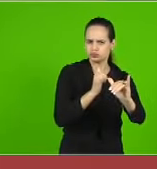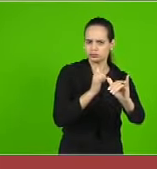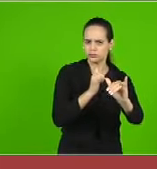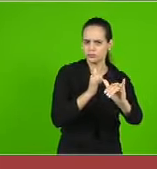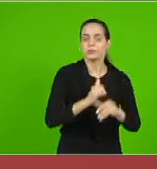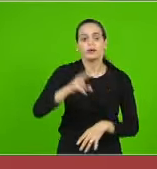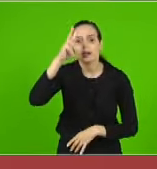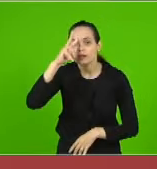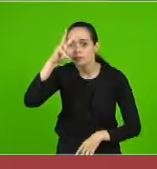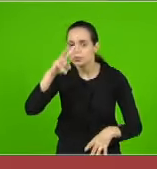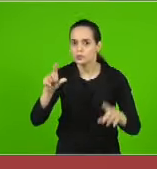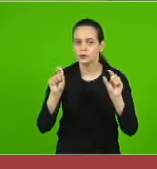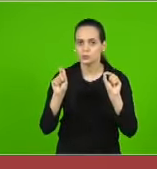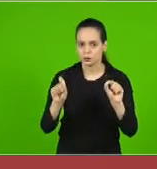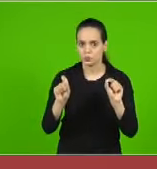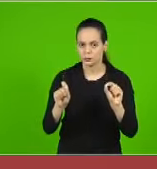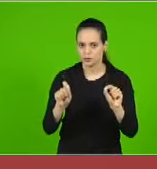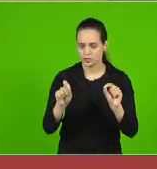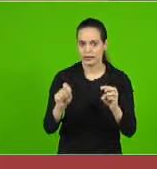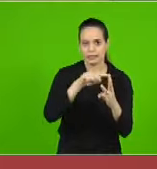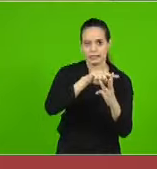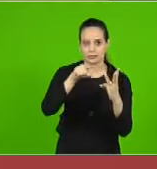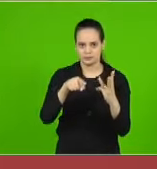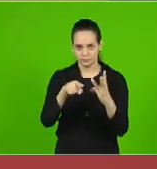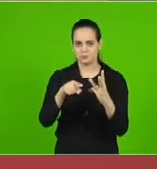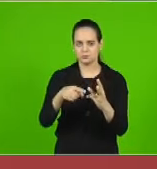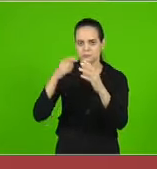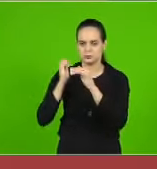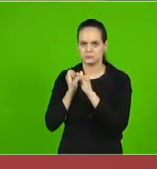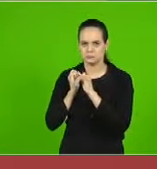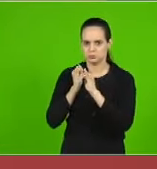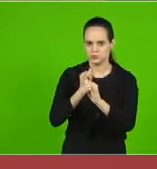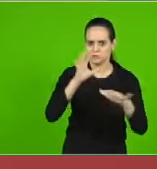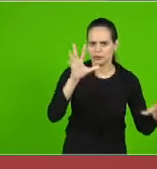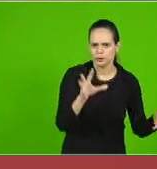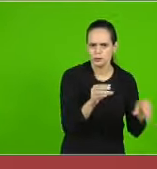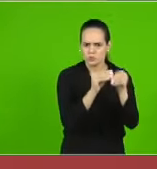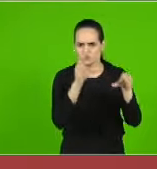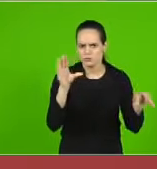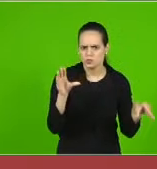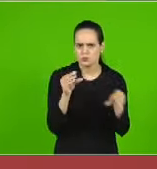трубу, помня, что все эти три трубы,